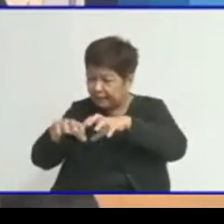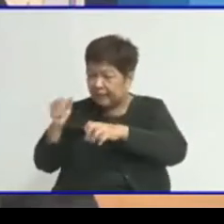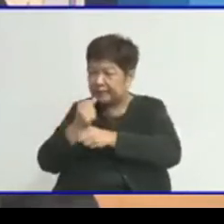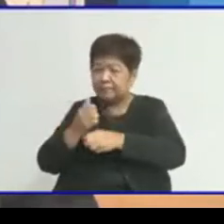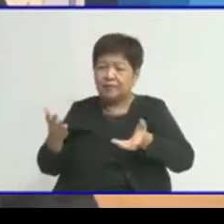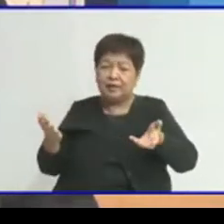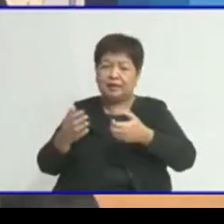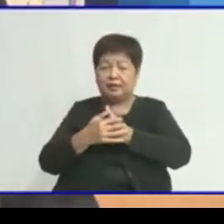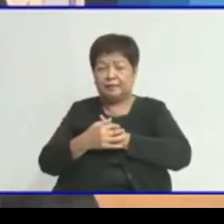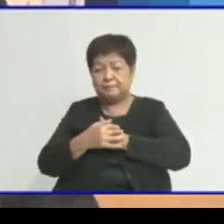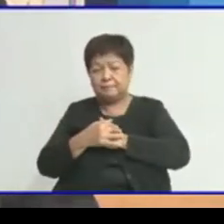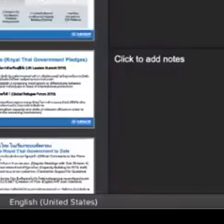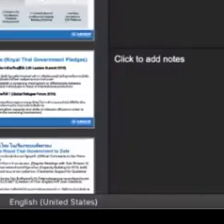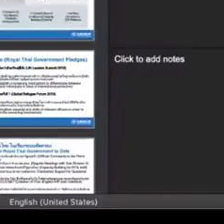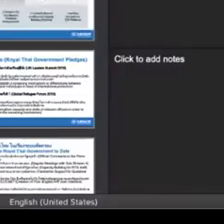ยค่ะ